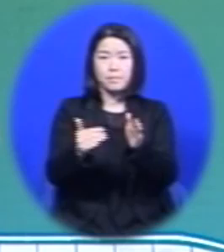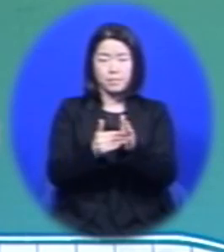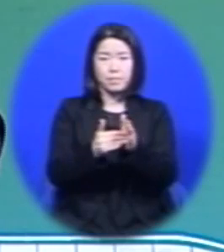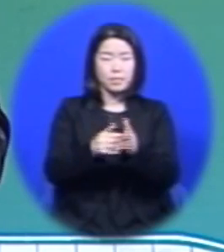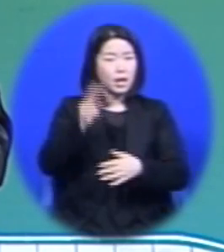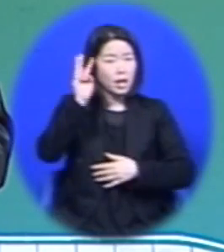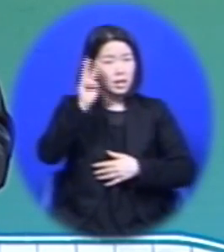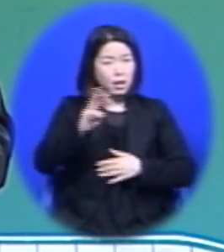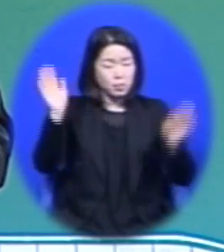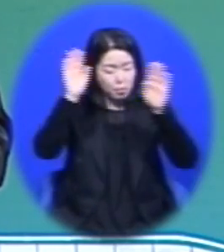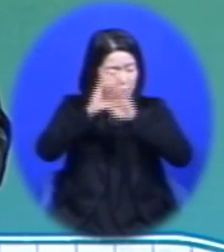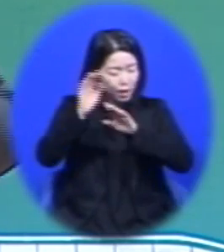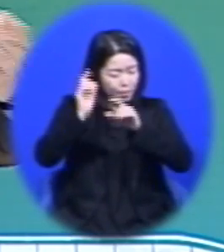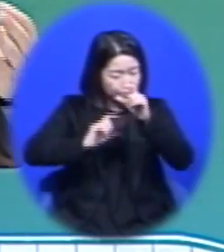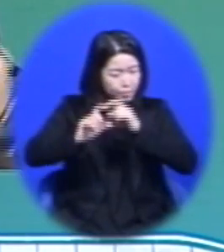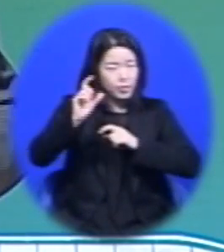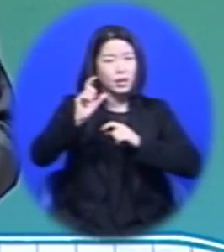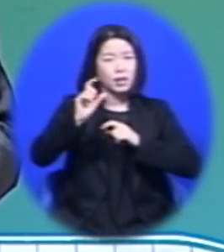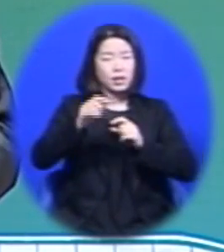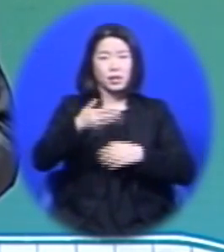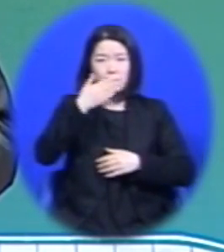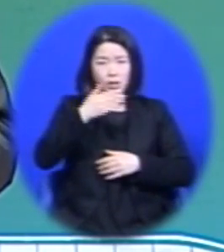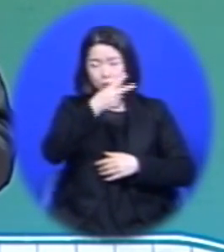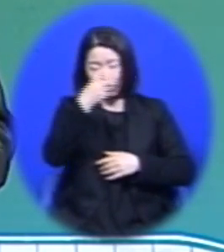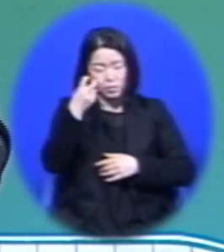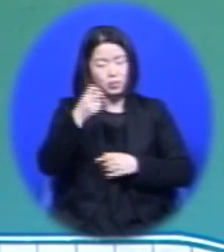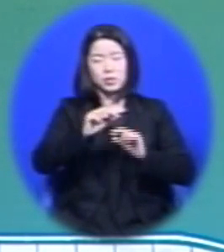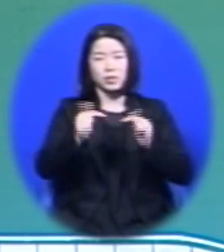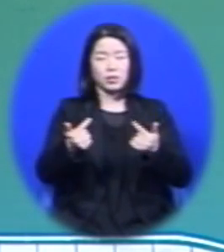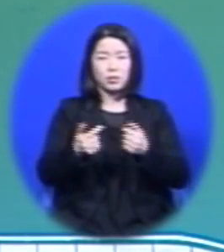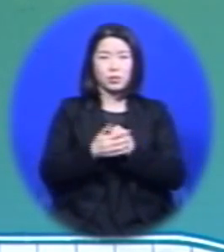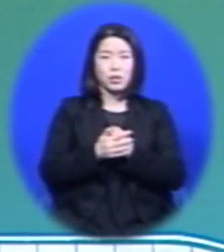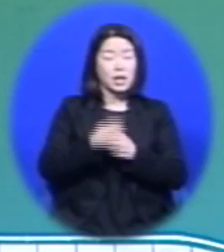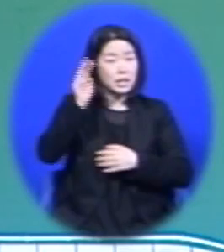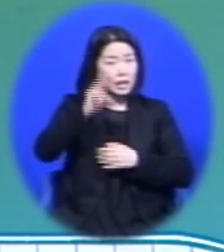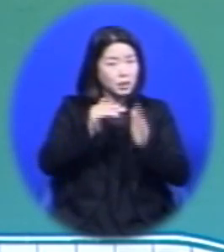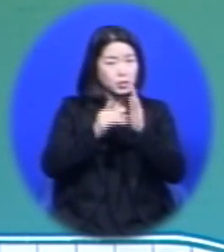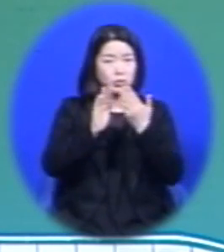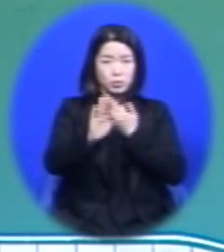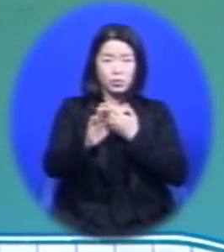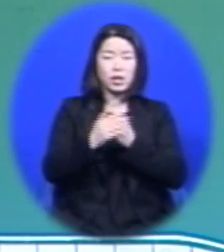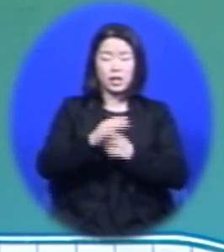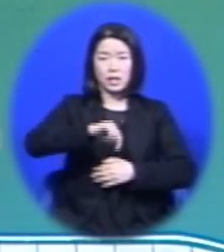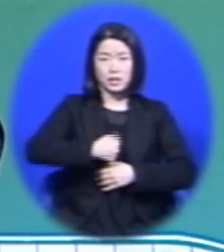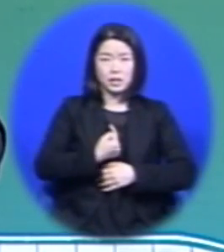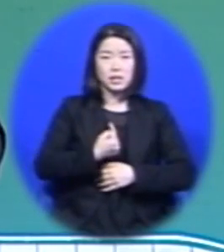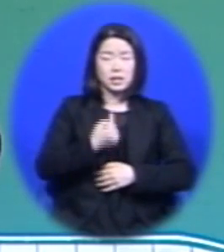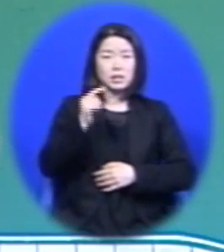3일 밤낮을 그렇게 했습니다. 자지도 먹지도 않고 3일이 지나고 난 다음에 그는